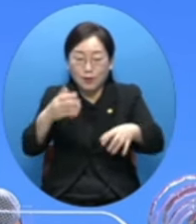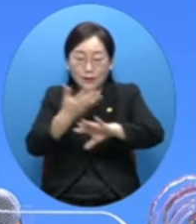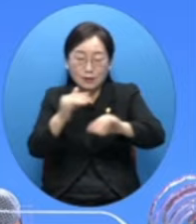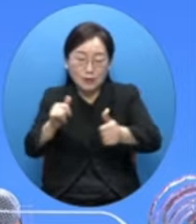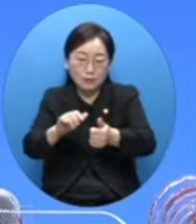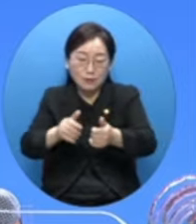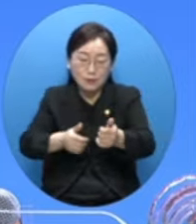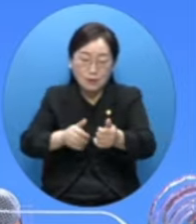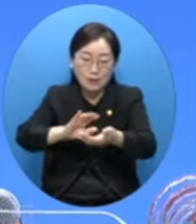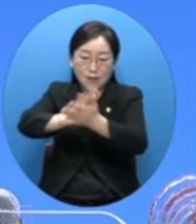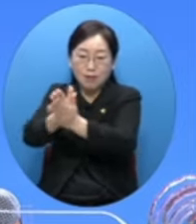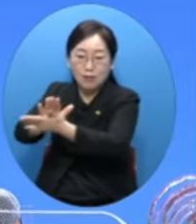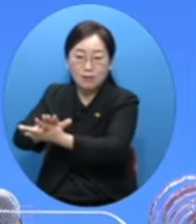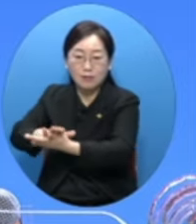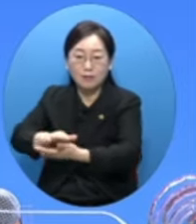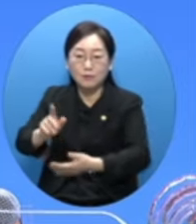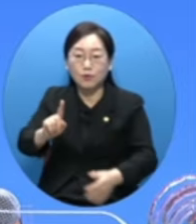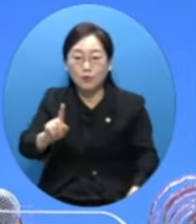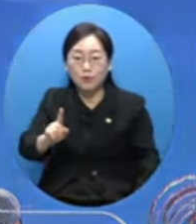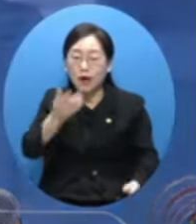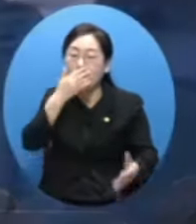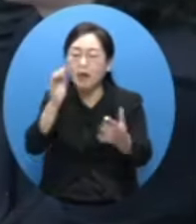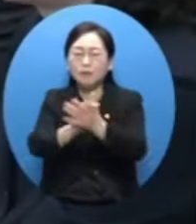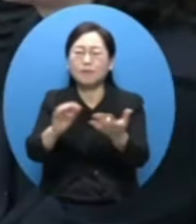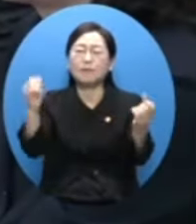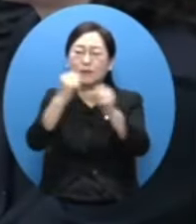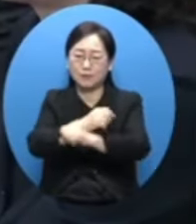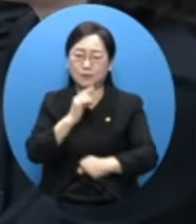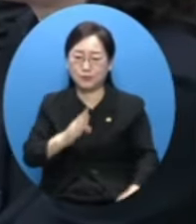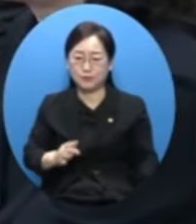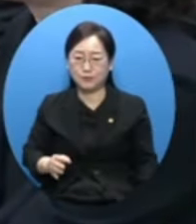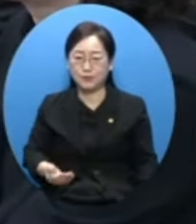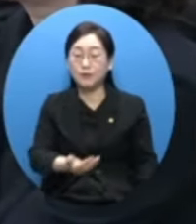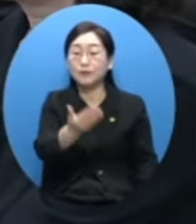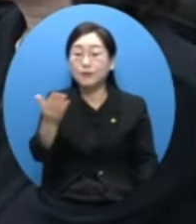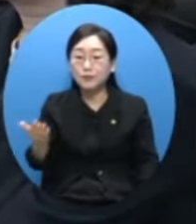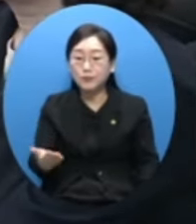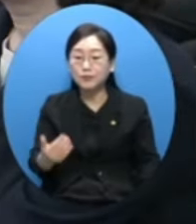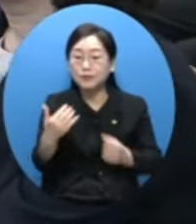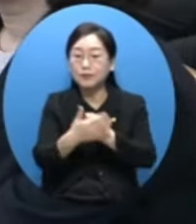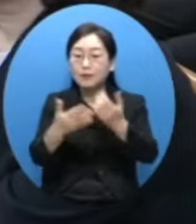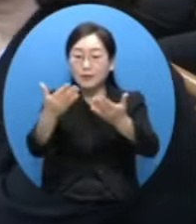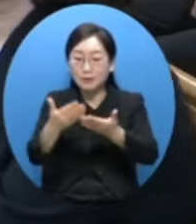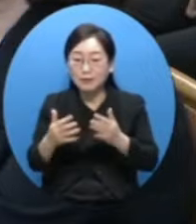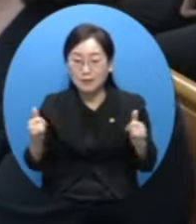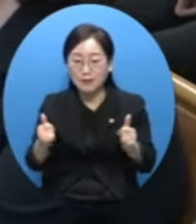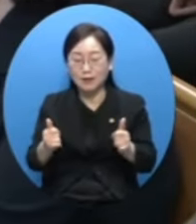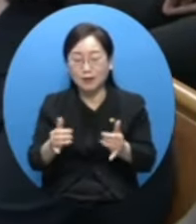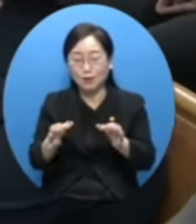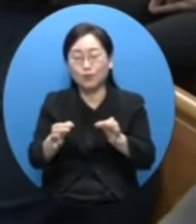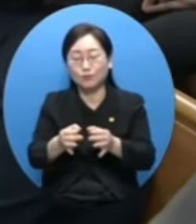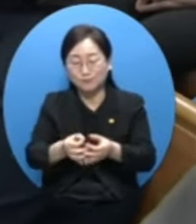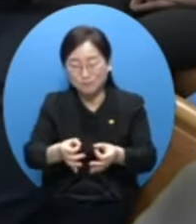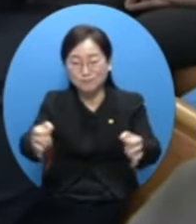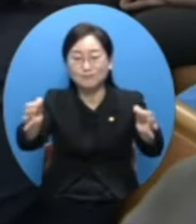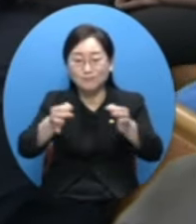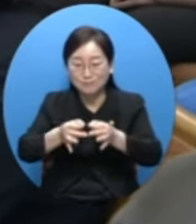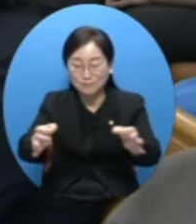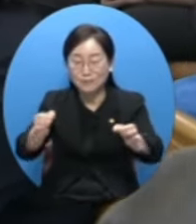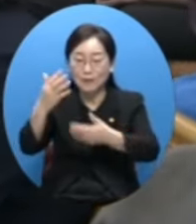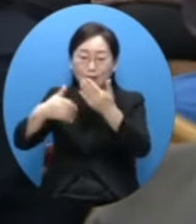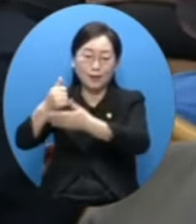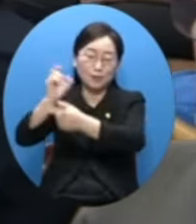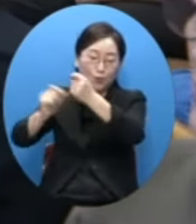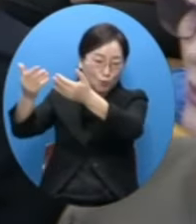짓밟고 하다가 같이 망하는 길로 가게 되는 것입니다. 여러분, 은혜를 받은 사람들은 베풀고 나눠야 됩니다. 그럼 더 부어주시는